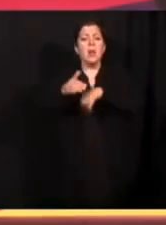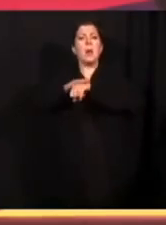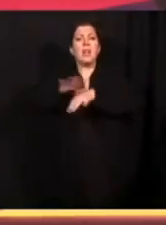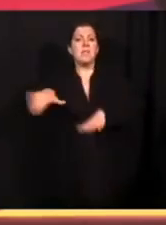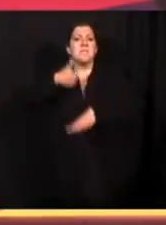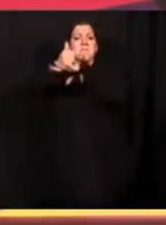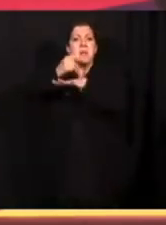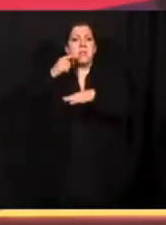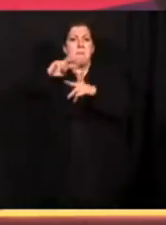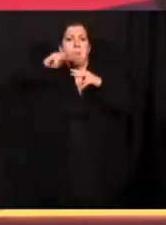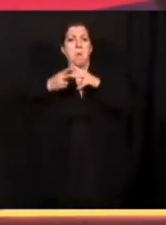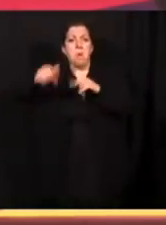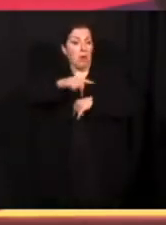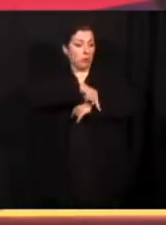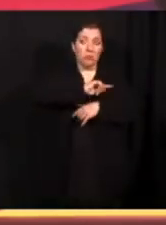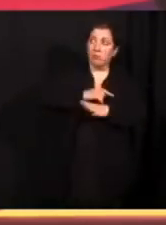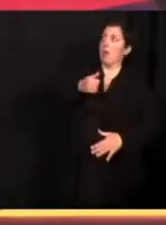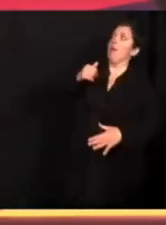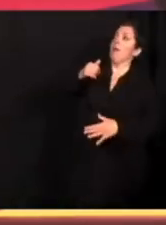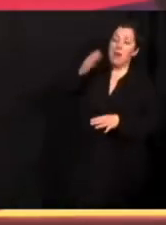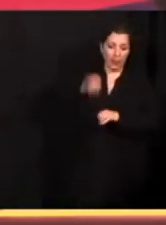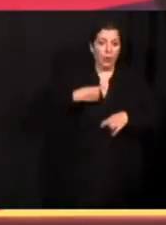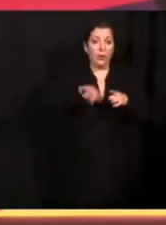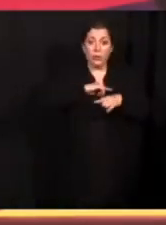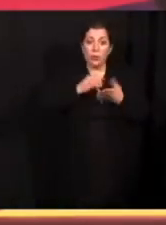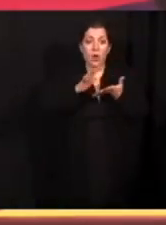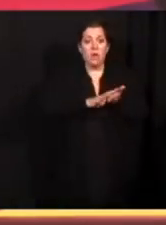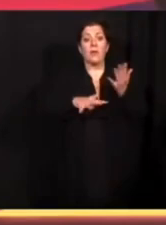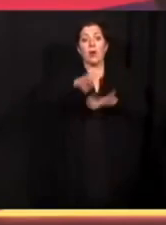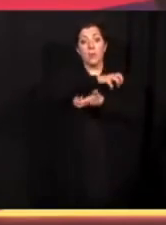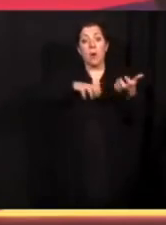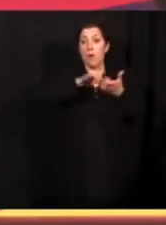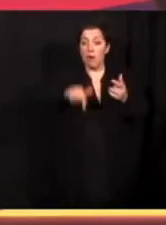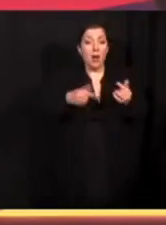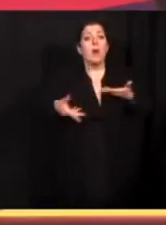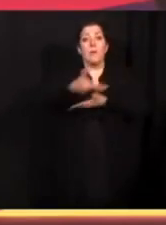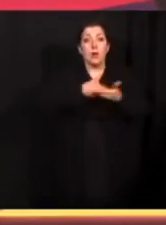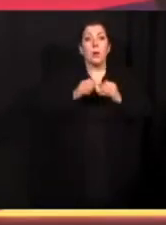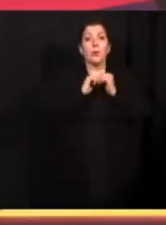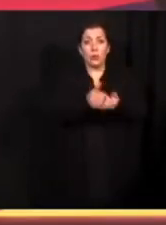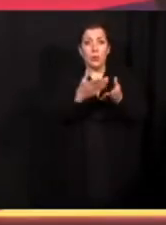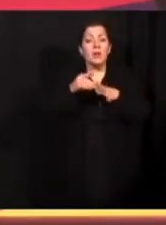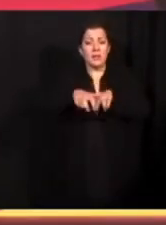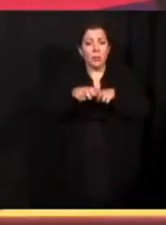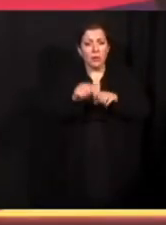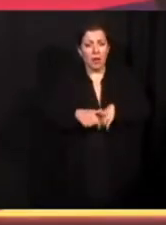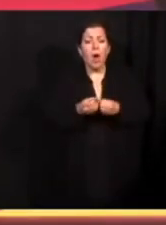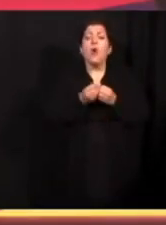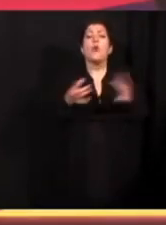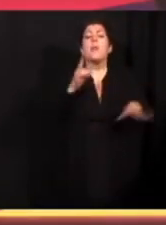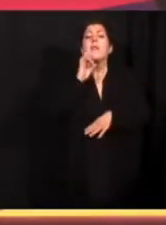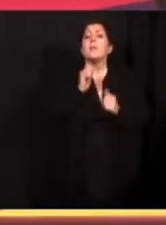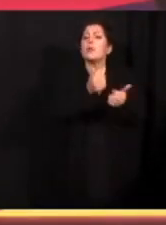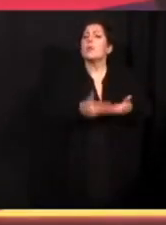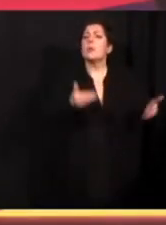capitalistes polluantes, de la dégradation de notre environnement et de nos rapports sociaux reposant sur l'exploitation. Combien de femmes, dans le cadre de leur